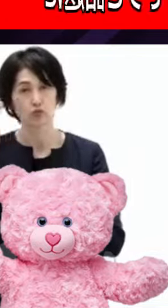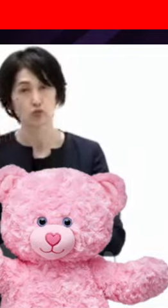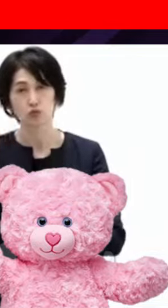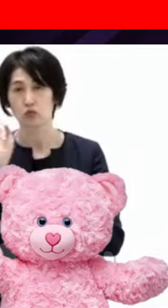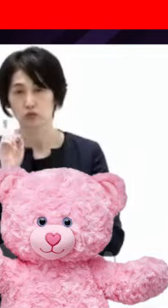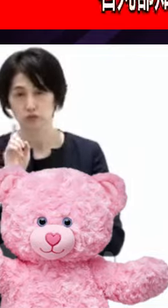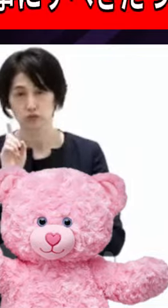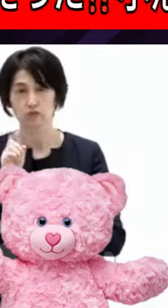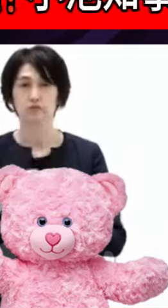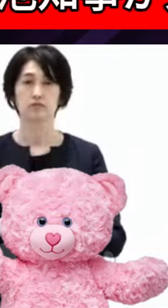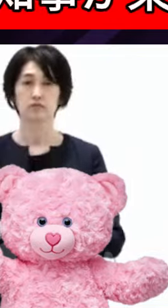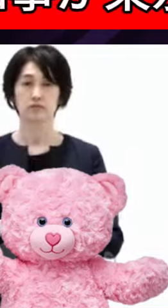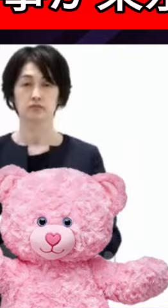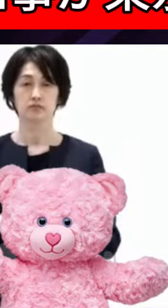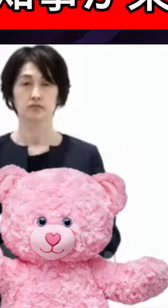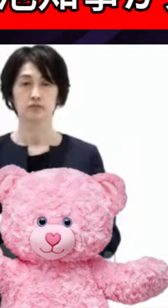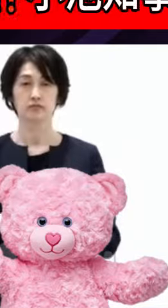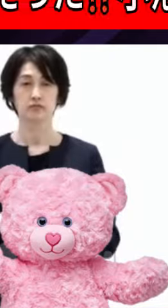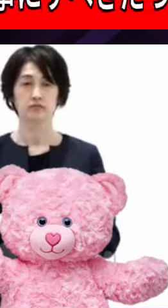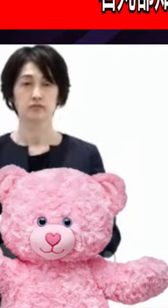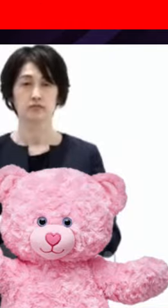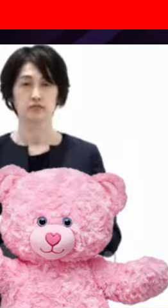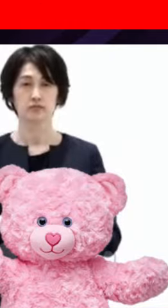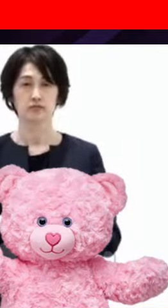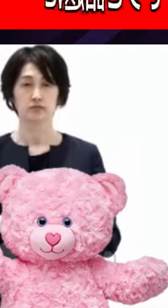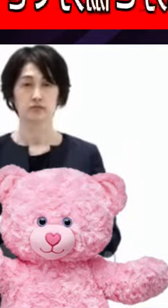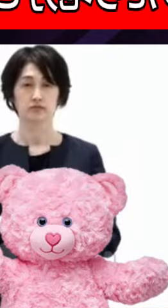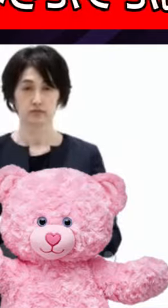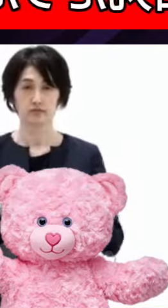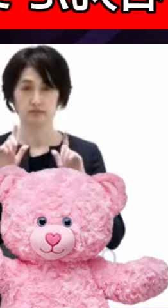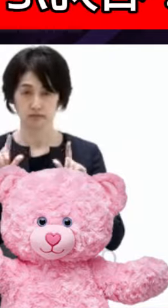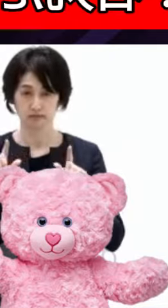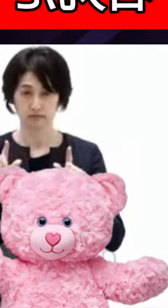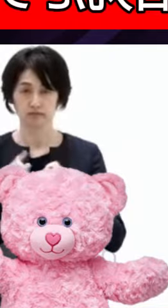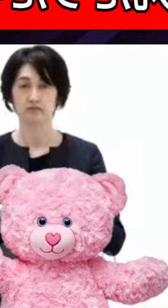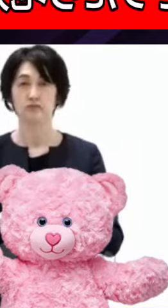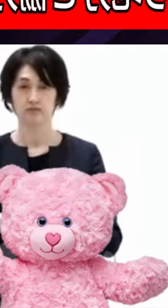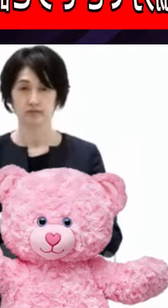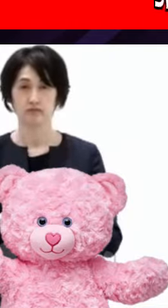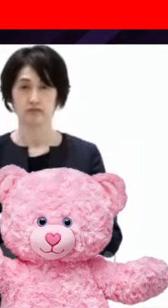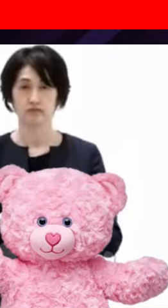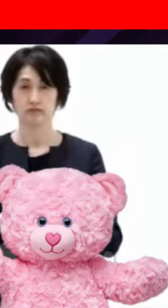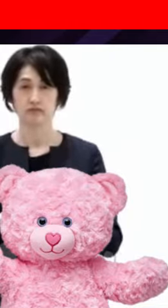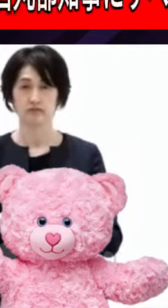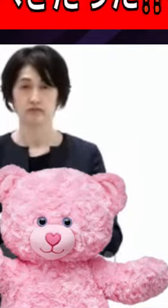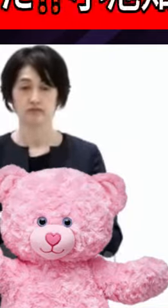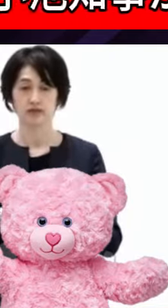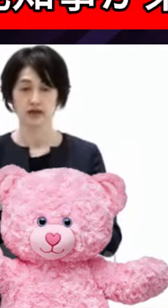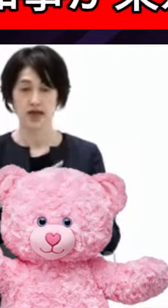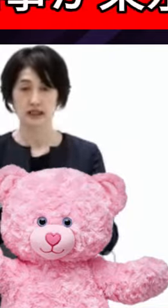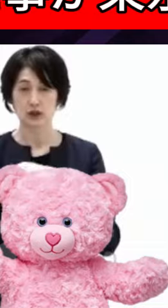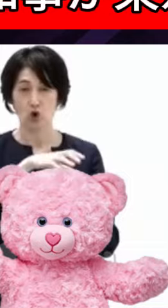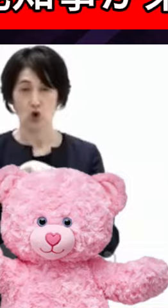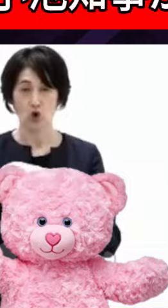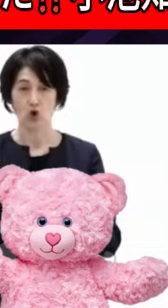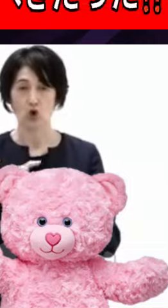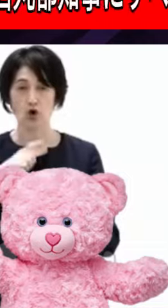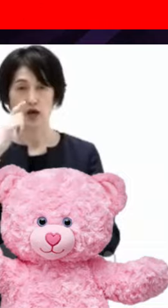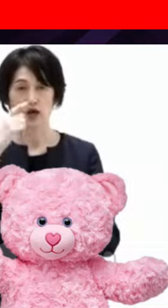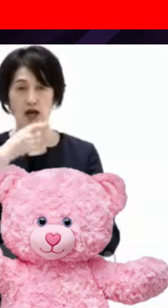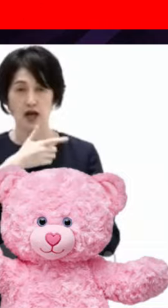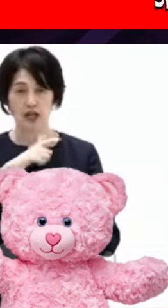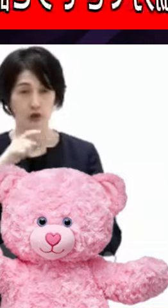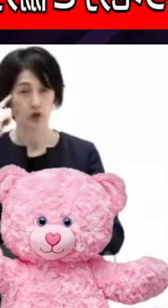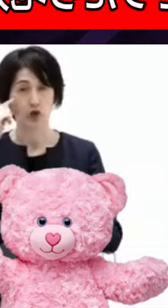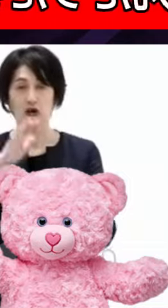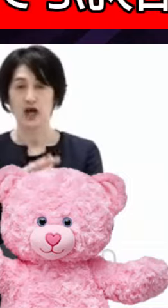かっていうのを伺えればと思います。 いろいろとお考えがおありだと思いますが、そ